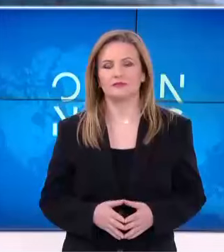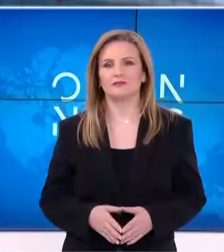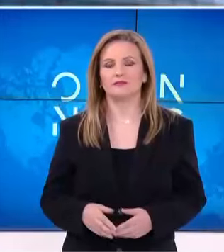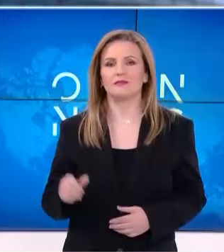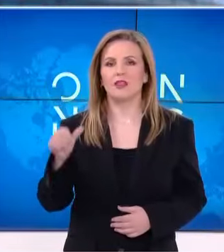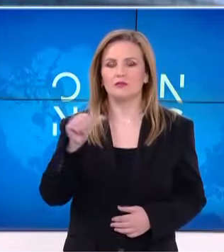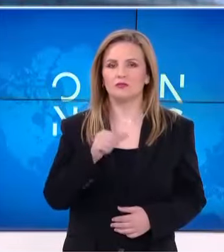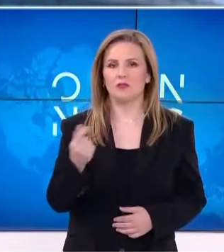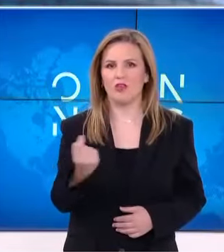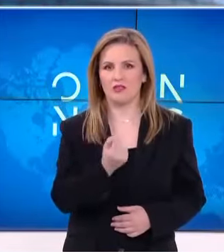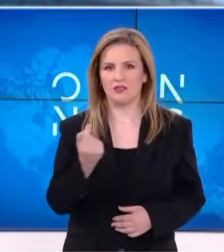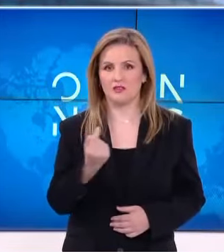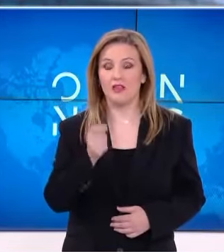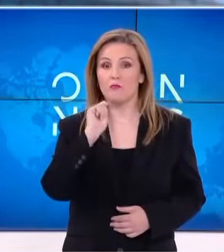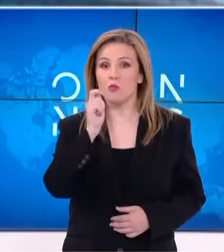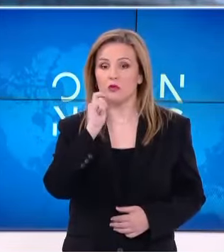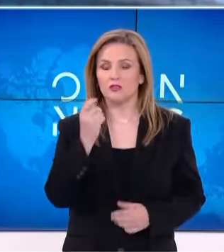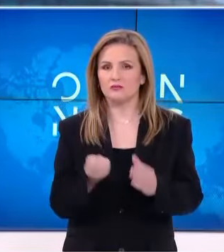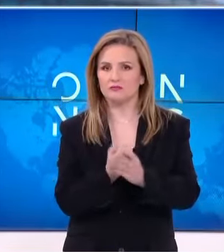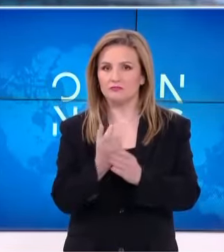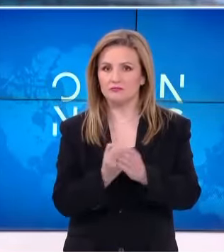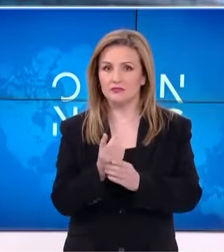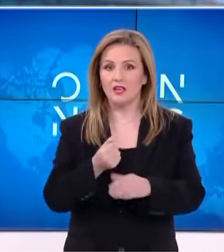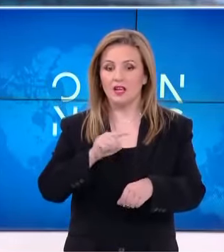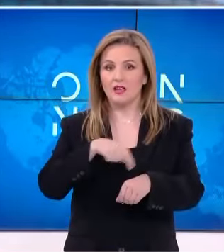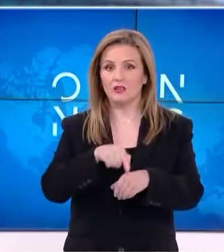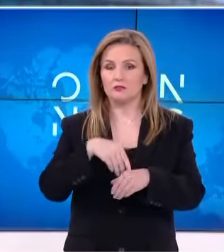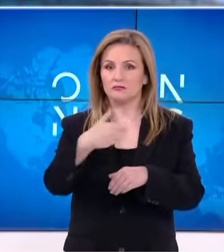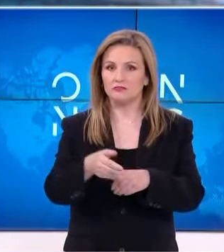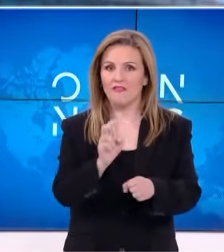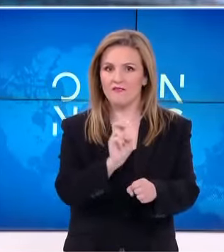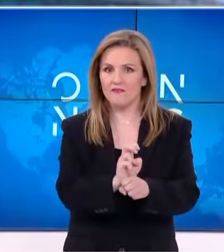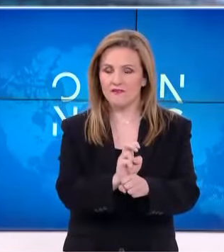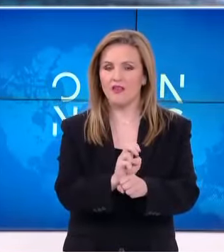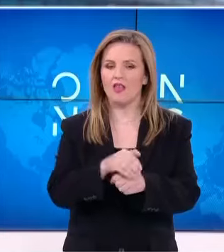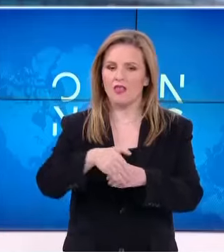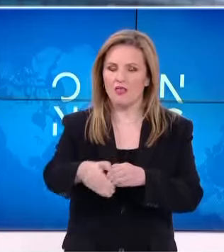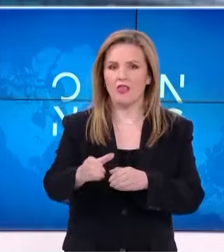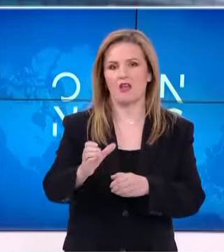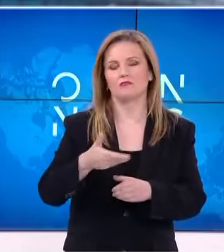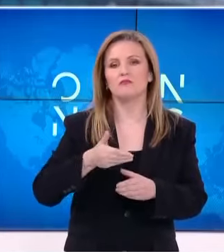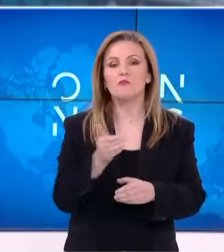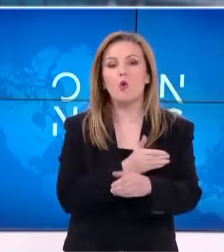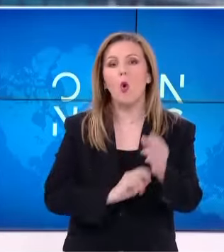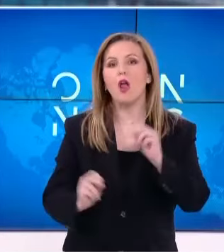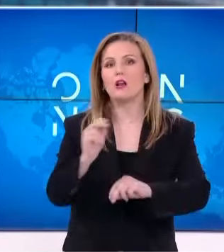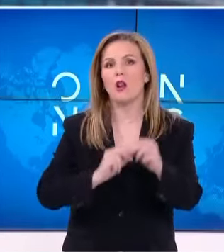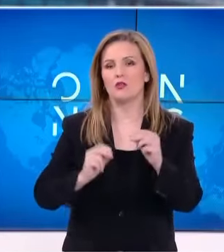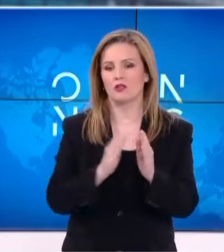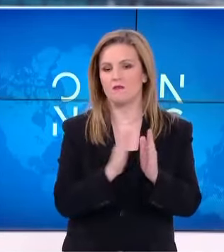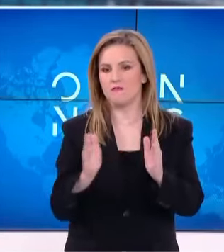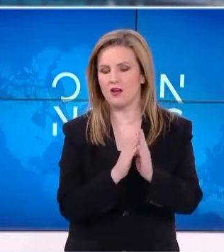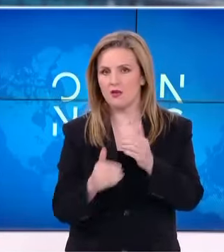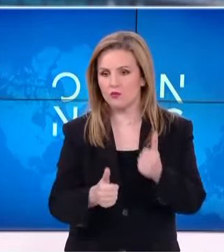λοιπόν επιστρέφουμε εδώ και στην πολιτική επικαιρότητα λίγες ώρες έχουν απομείνει επί της ουσίας μέχρι να κλείσει η προεκλογική